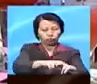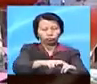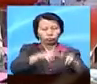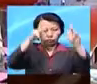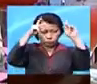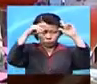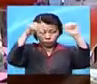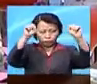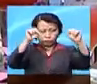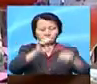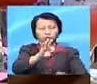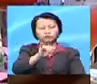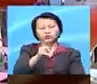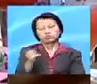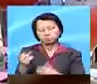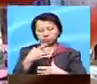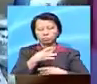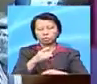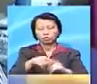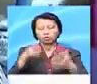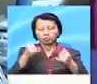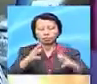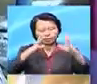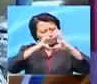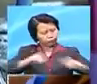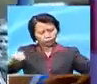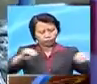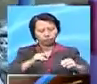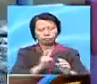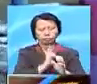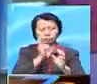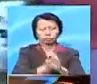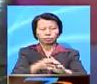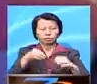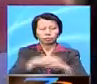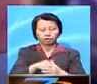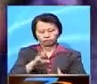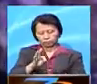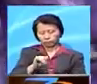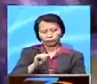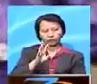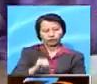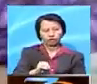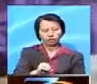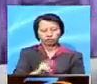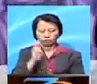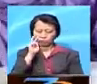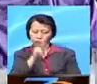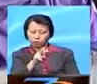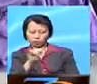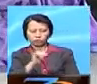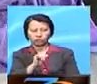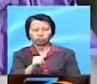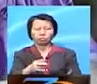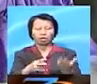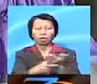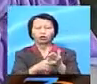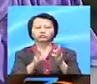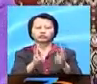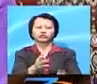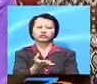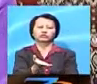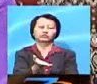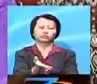bola sepak negara itu kerana mahu menyelesaikan penglibatannya dalam FAM yang disifatkan sekerat jalan sebelum